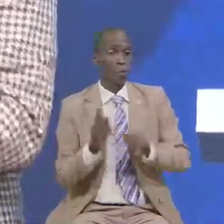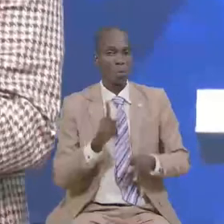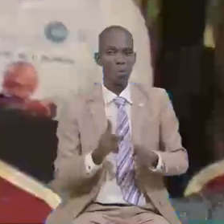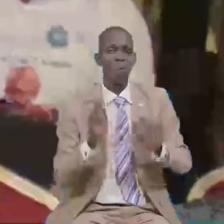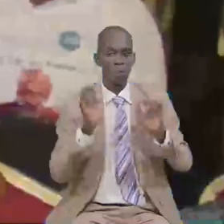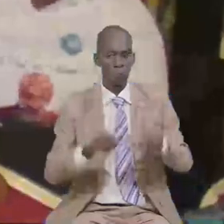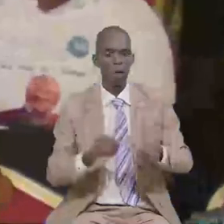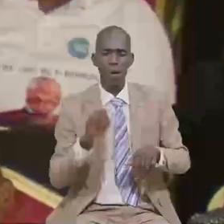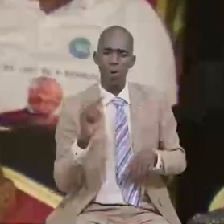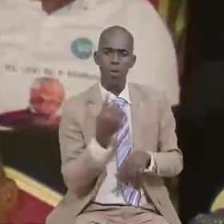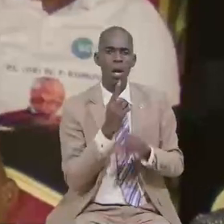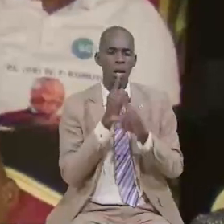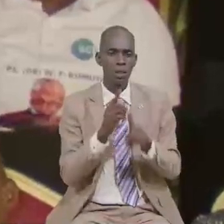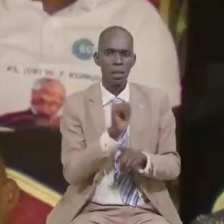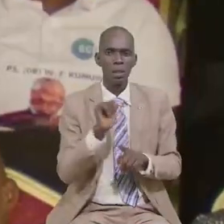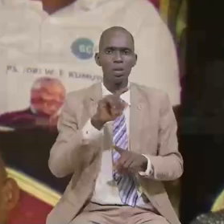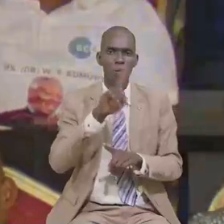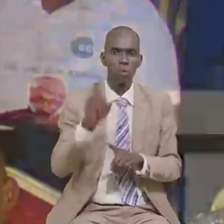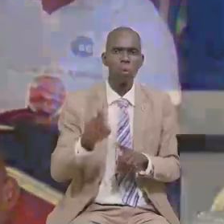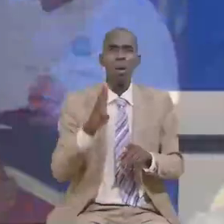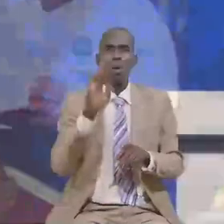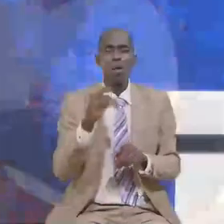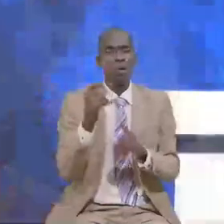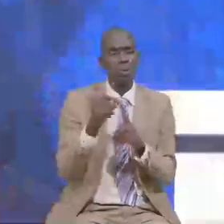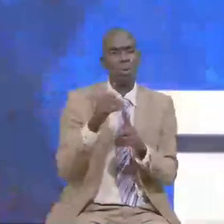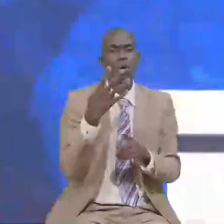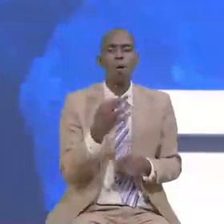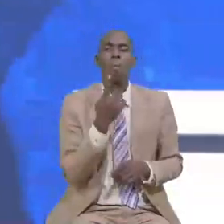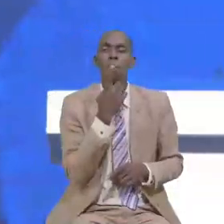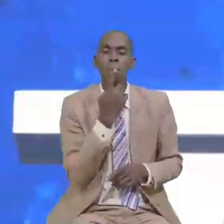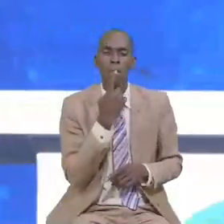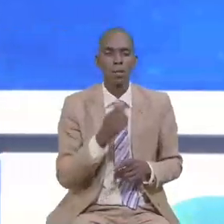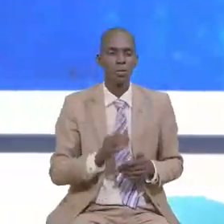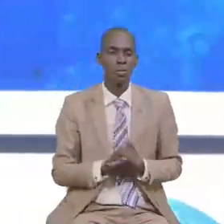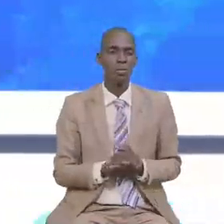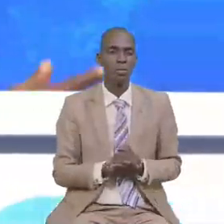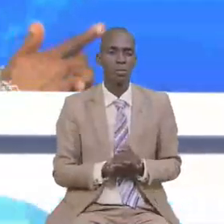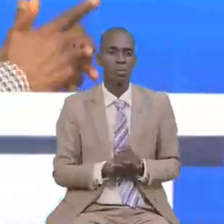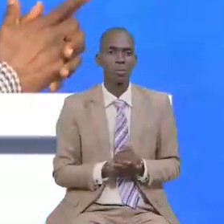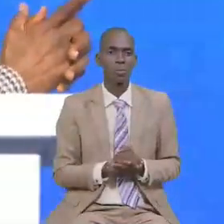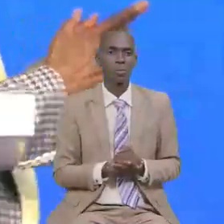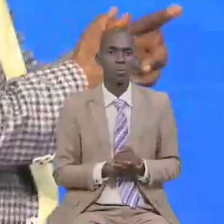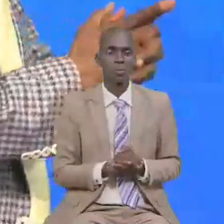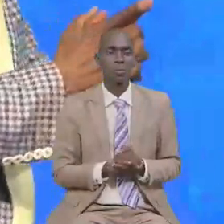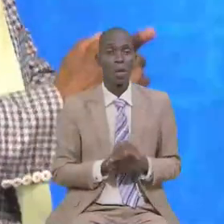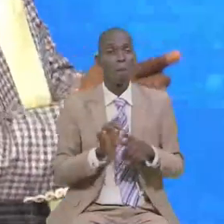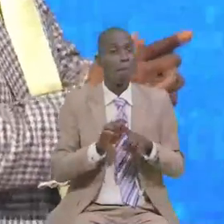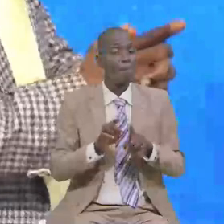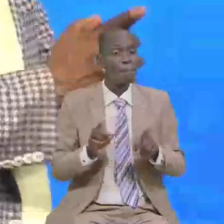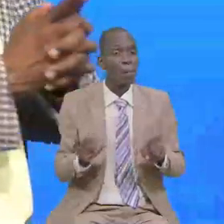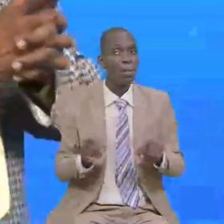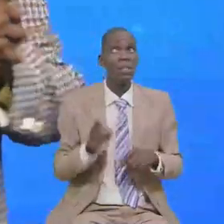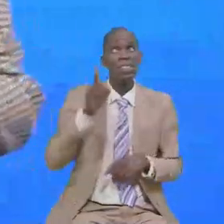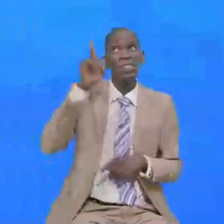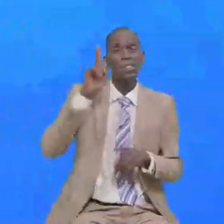Oui, d'aucuns ne peuvent répondre à cette question que par des paroles de